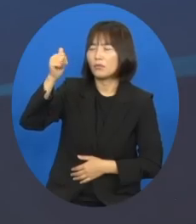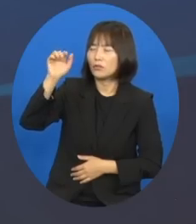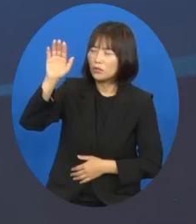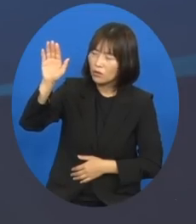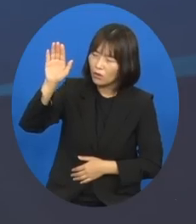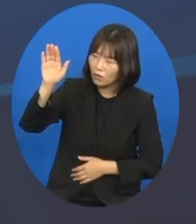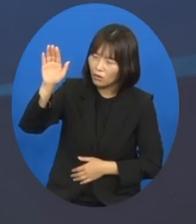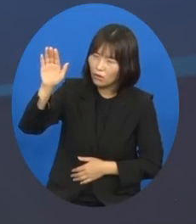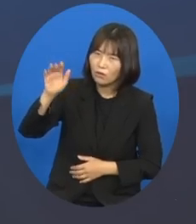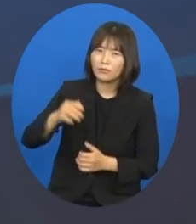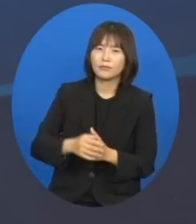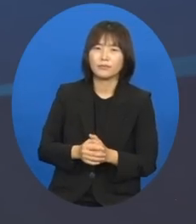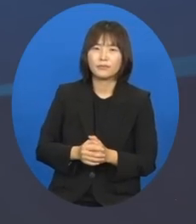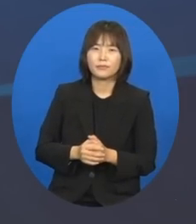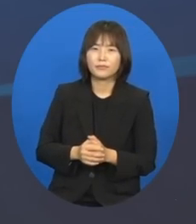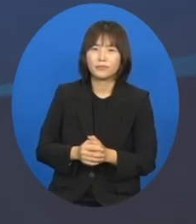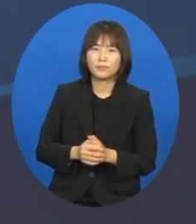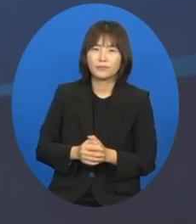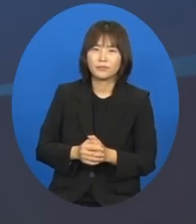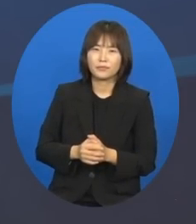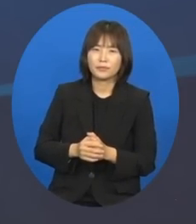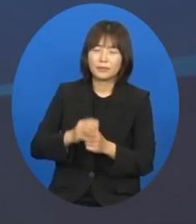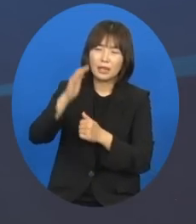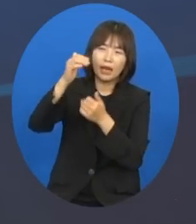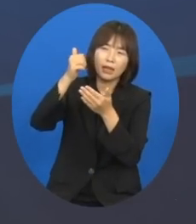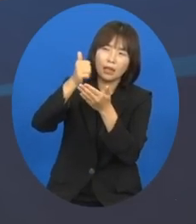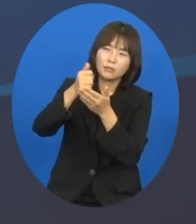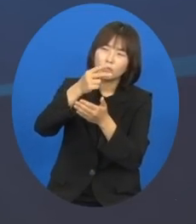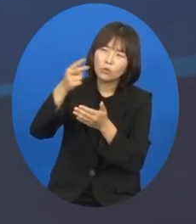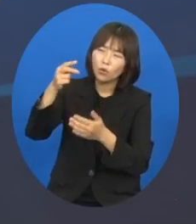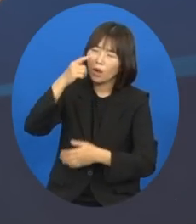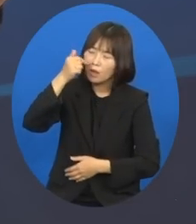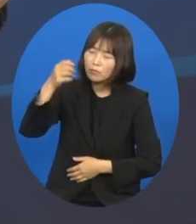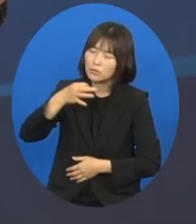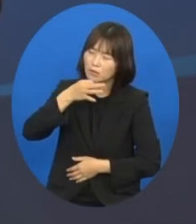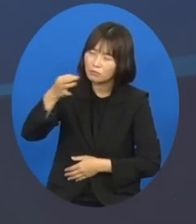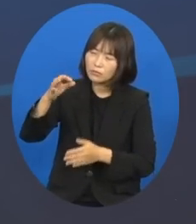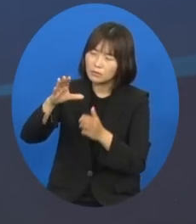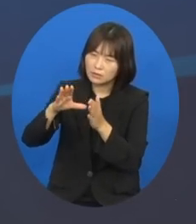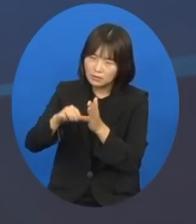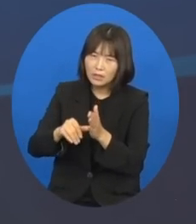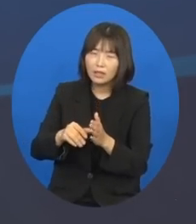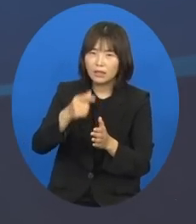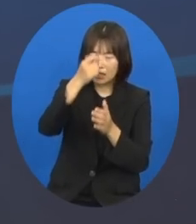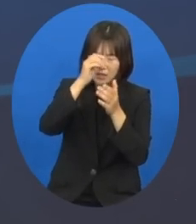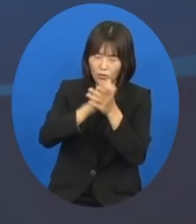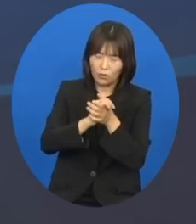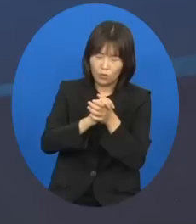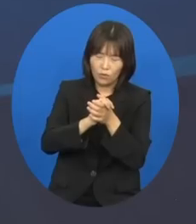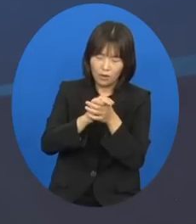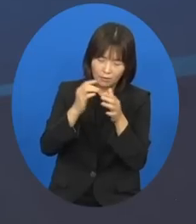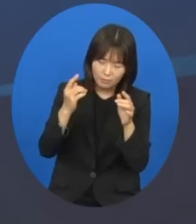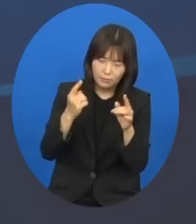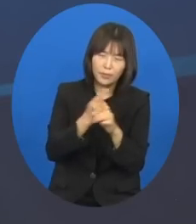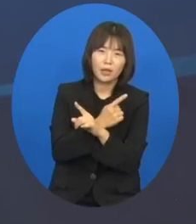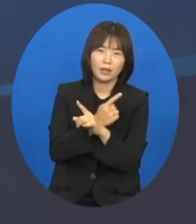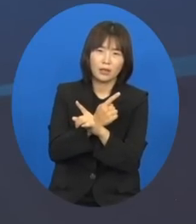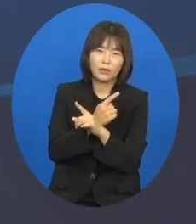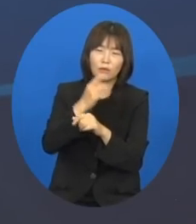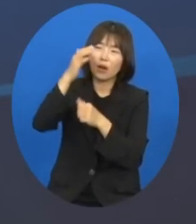입에서 하나님이 아닌 아버지가 나올 때 기도의 새로운 집행이 열리고 그분은 신이 아닌 내 아버지가 되는